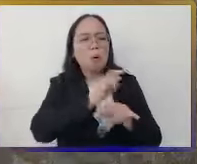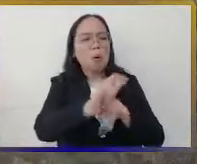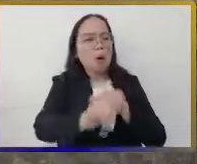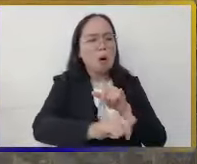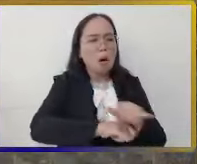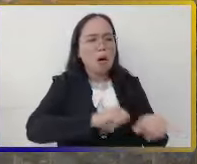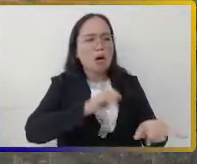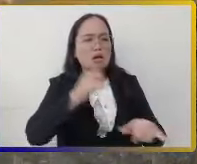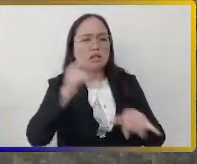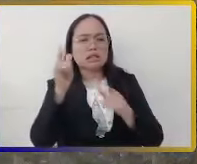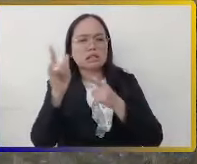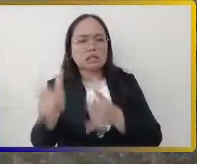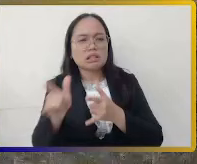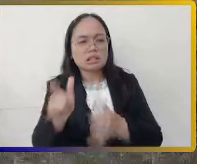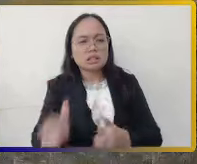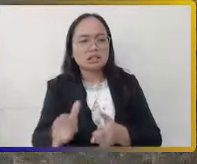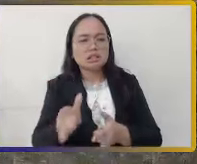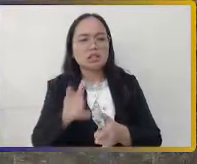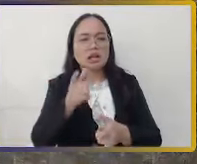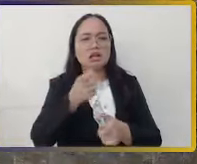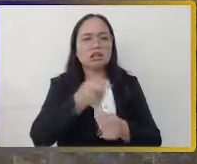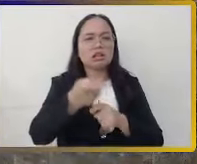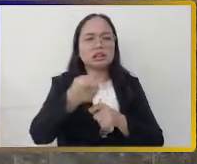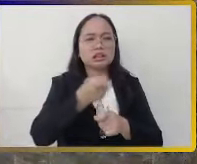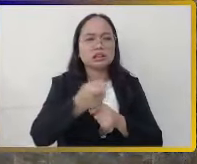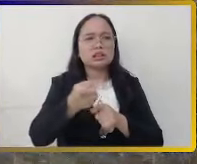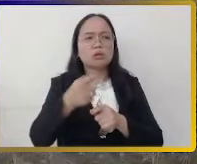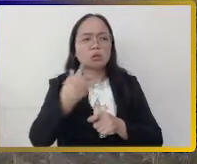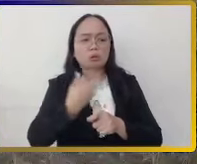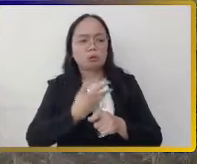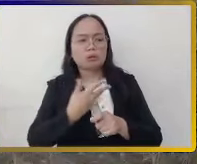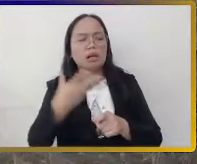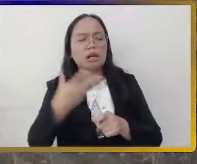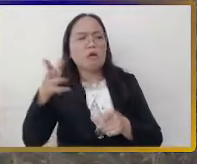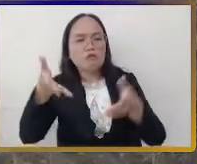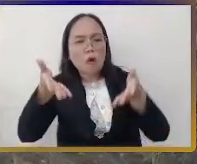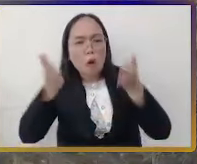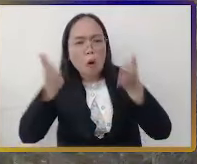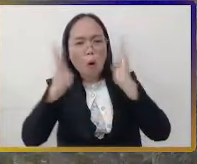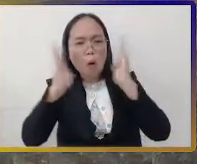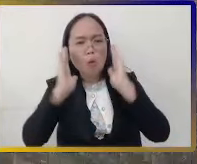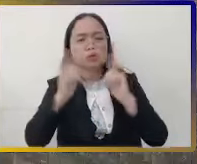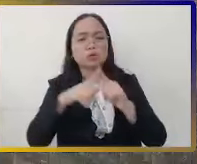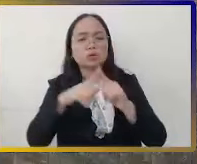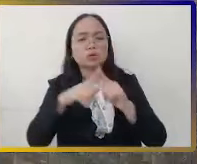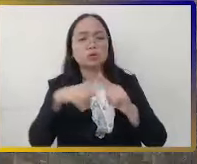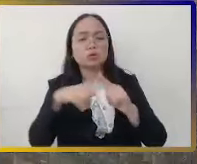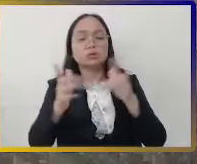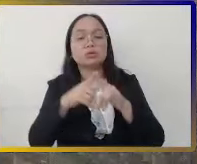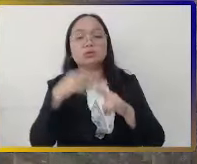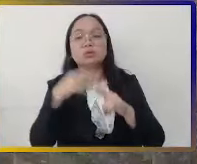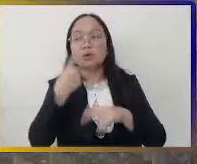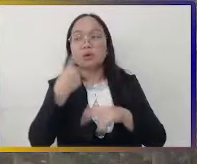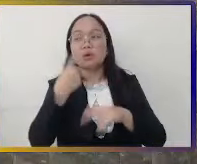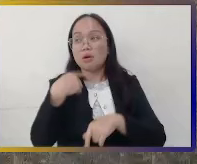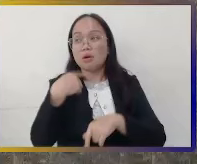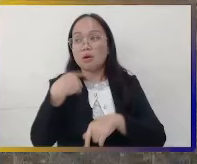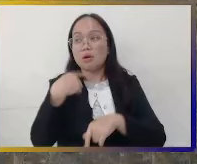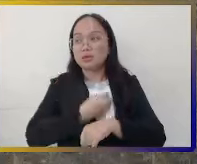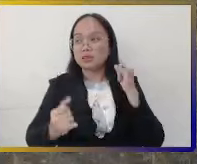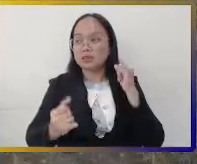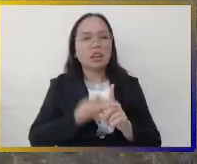ridicules, sa mga critics natin na hindi naniniwala na kaya nating magawa.